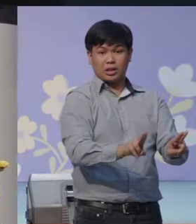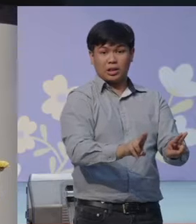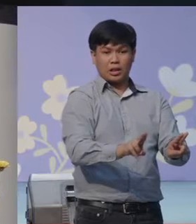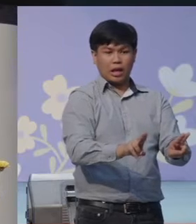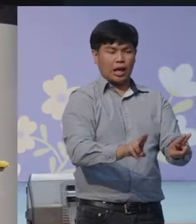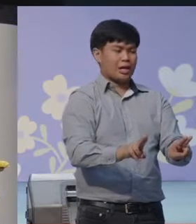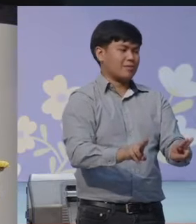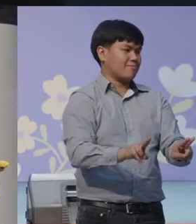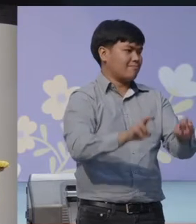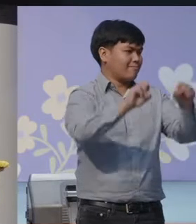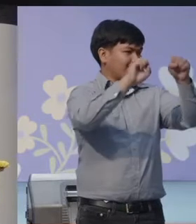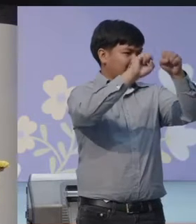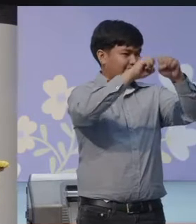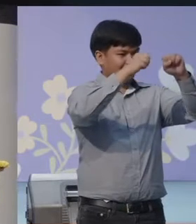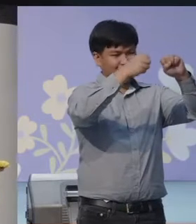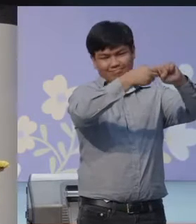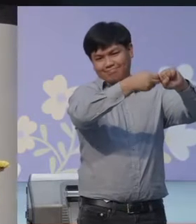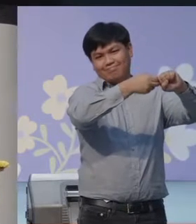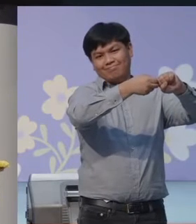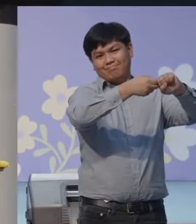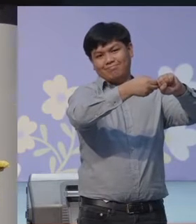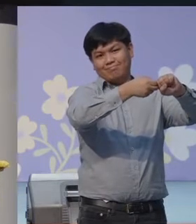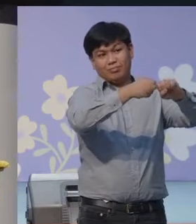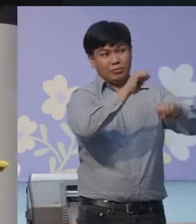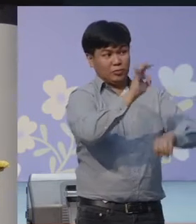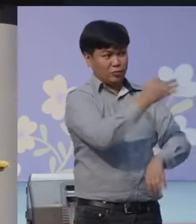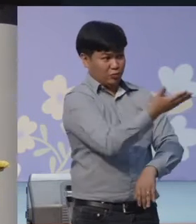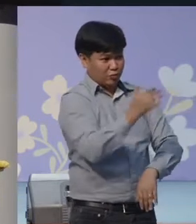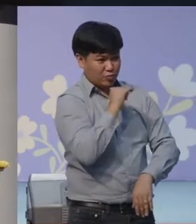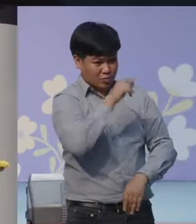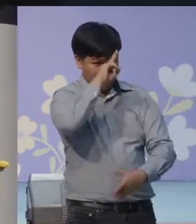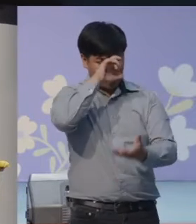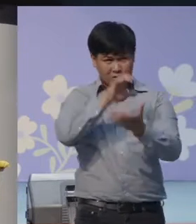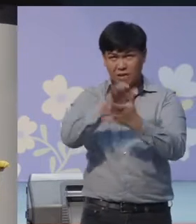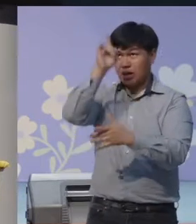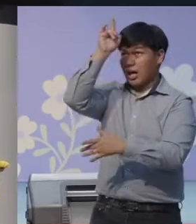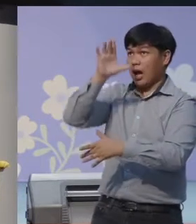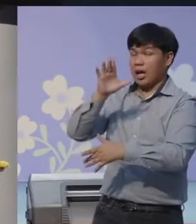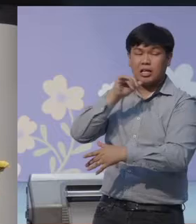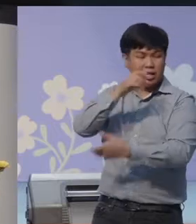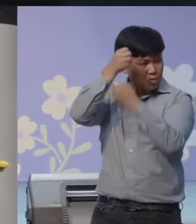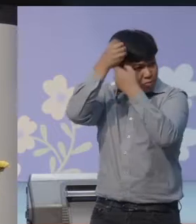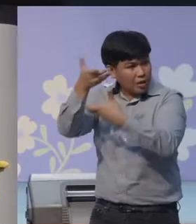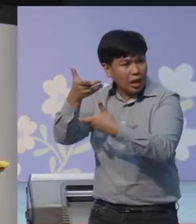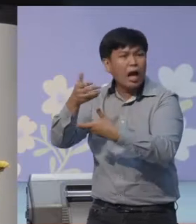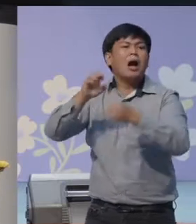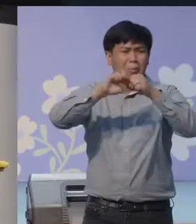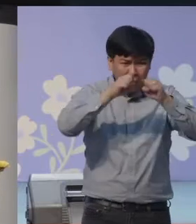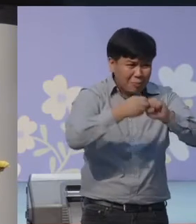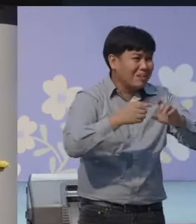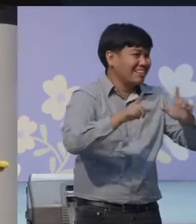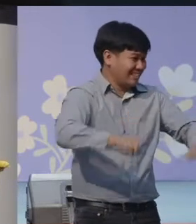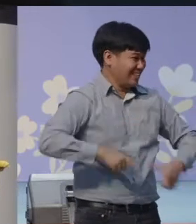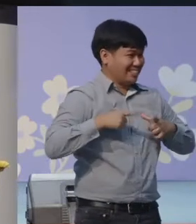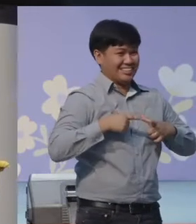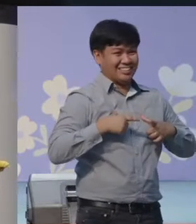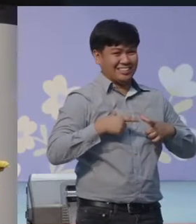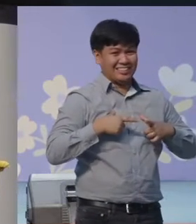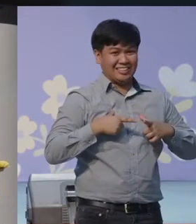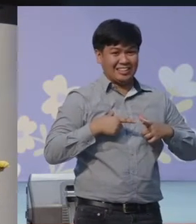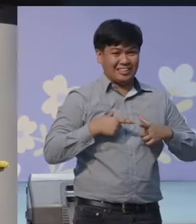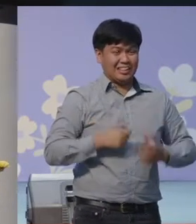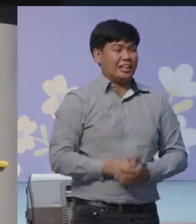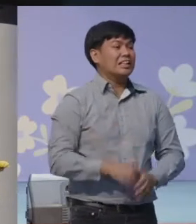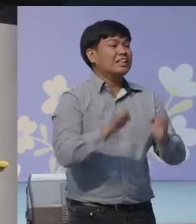Gulo. Diba? Pag hindi ka sumunod sa Panginoon, gulo ng buhay. Di ba? Maigi na lang sumunod sa Panginoon,